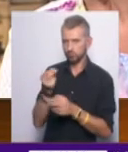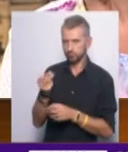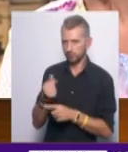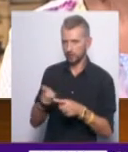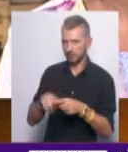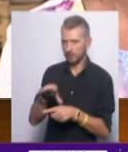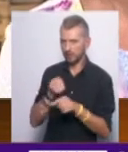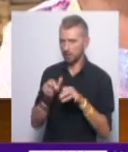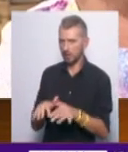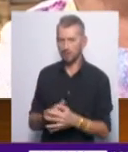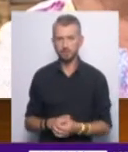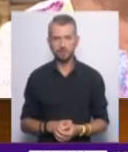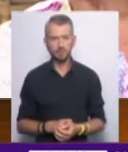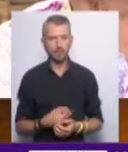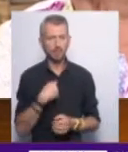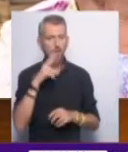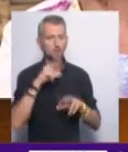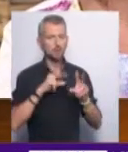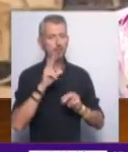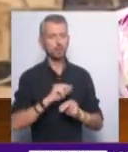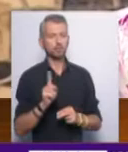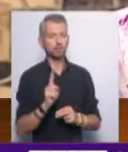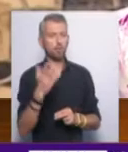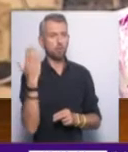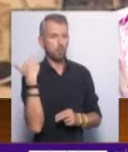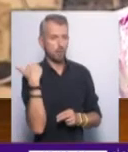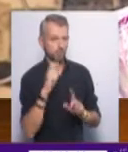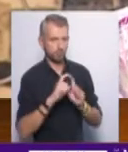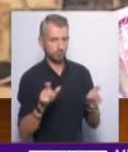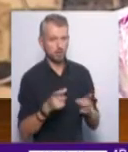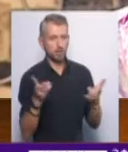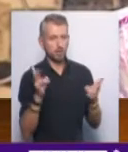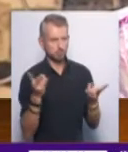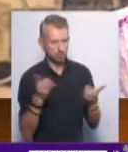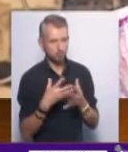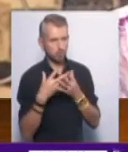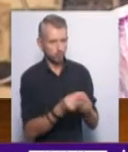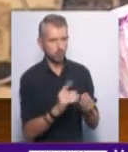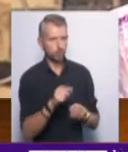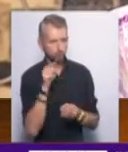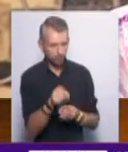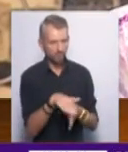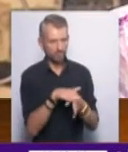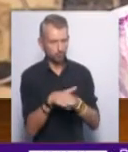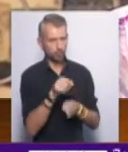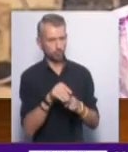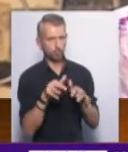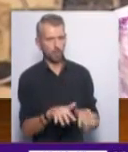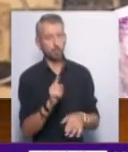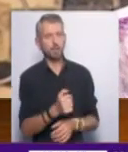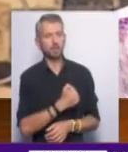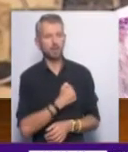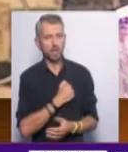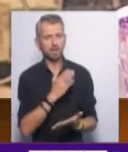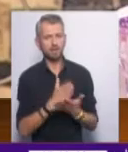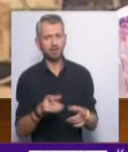справи? Прошу. Ну, я рахую, що попередників треба все одно дотиснути, щоб вони робили цю справу. Але ж, на жаль, є